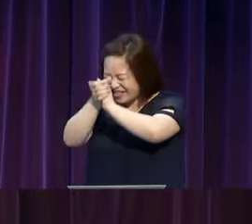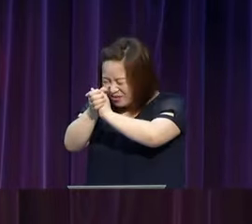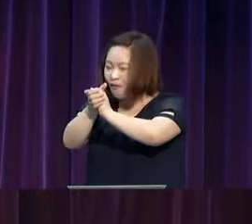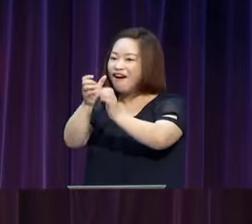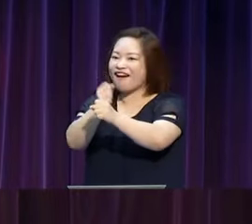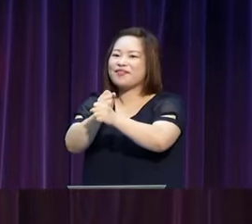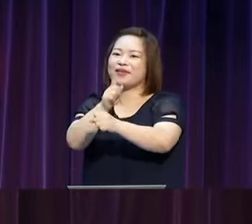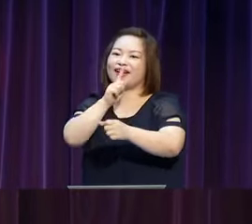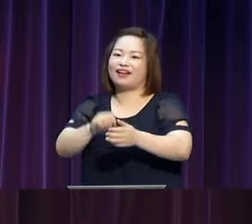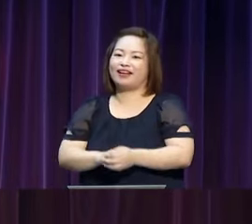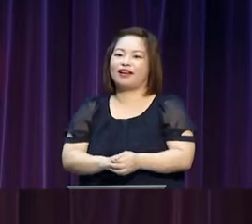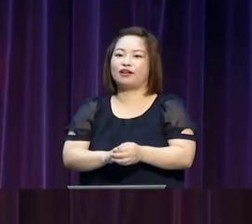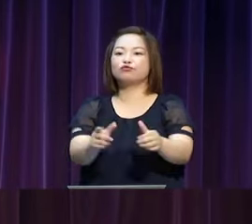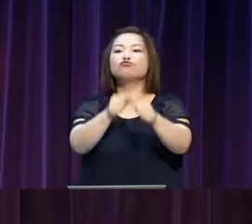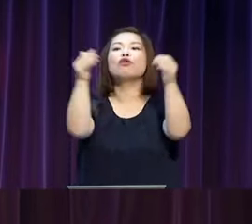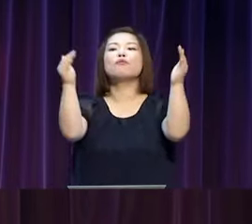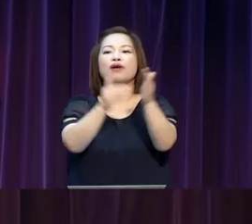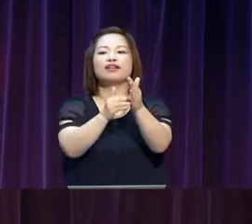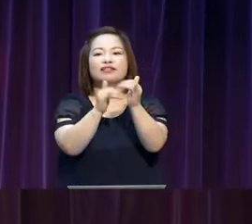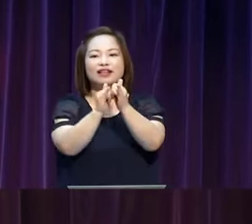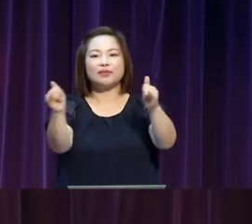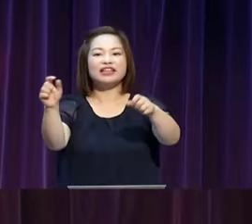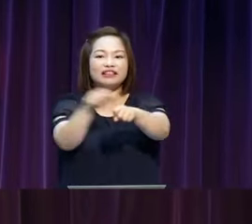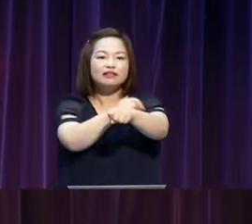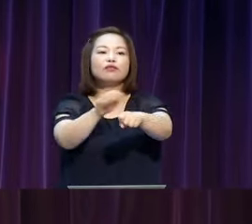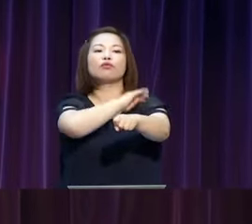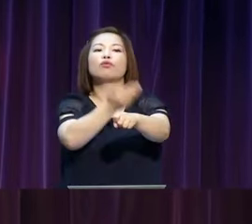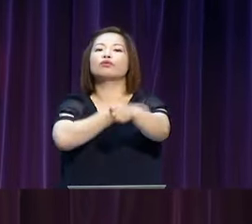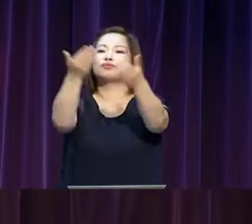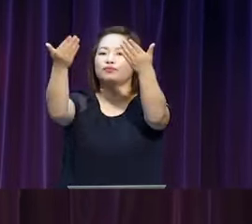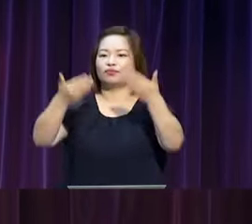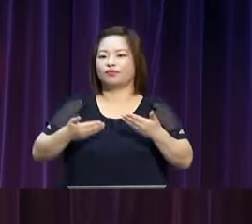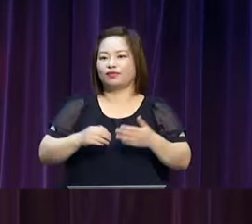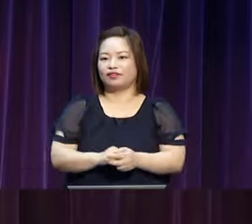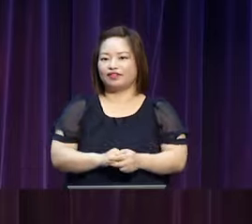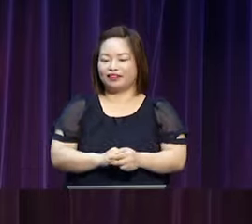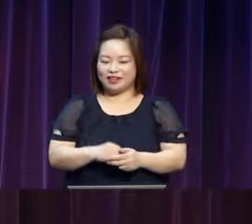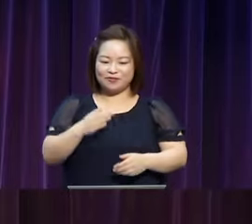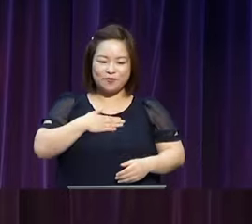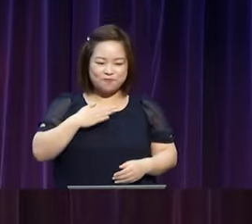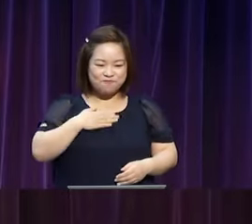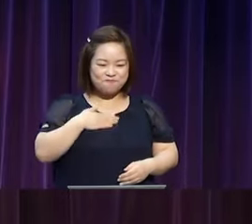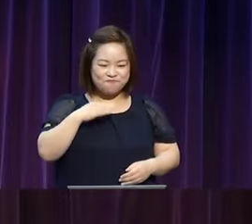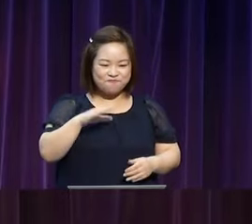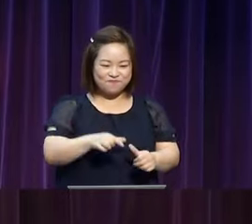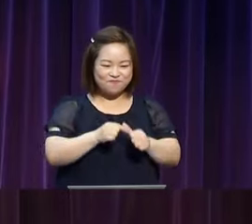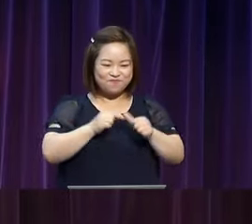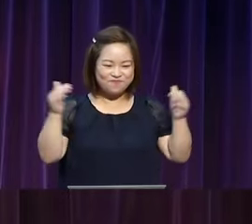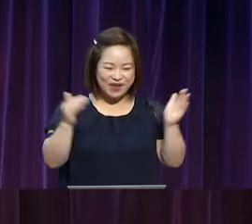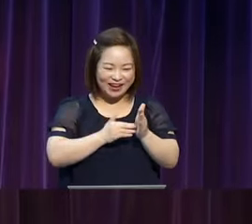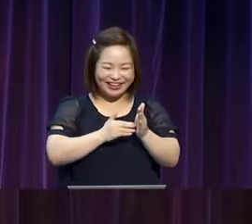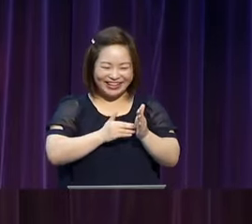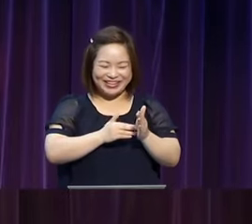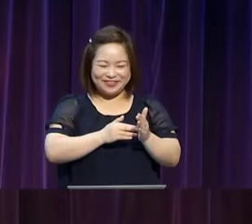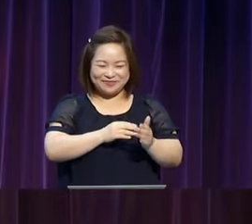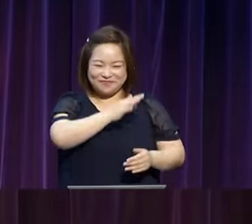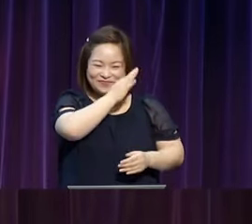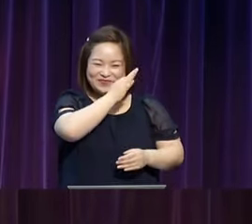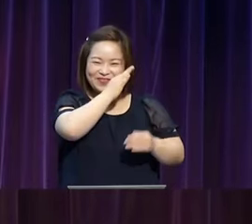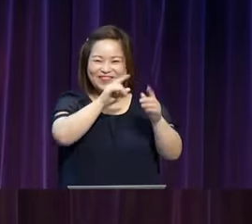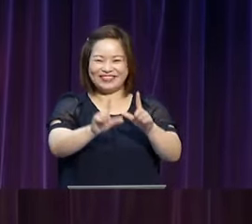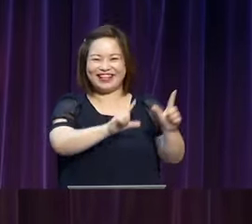구원받은 사람에게 주신 특권이라는 거예요. 처음에는요. 저는 구원받고 좀 부끄러운 생활을